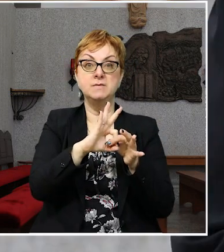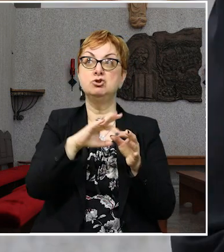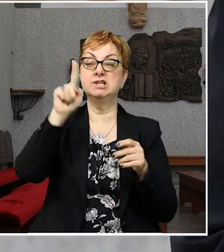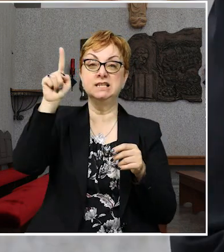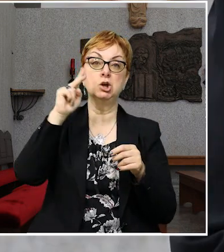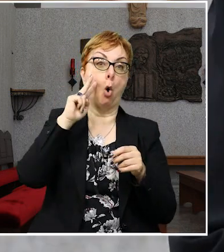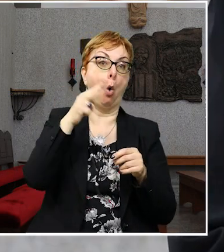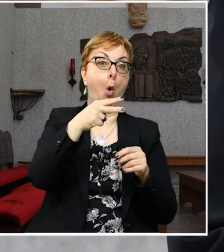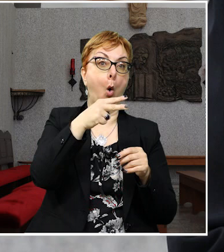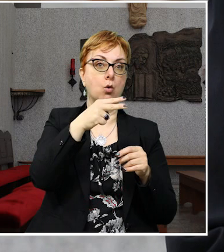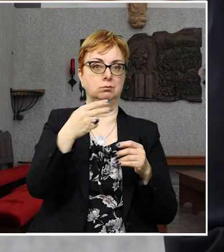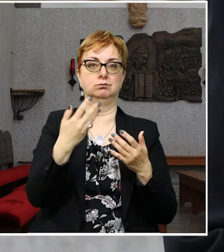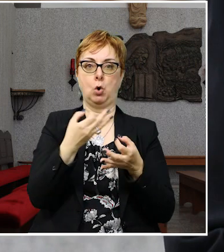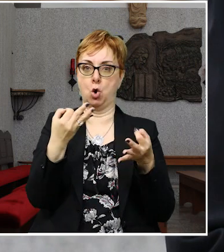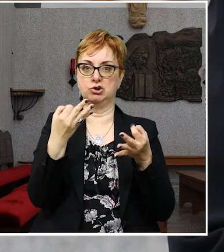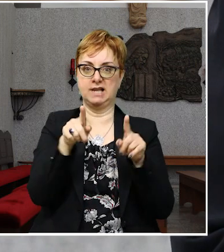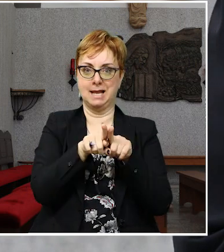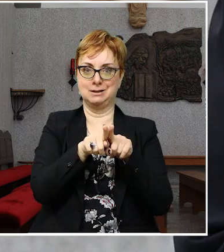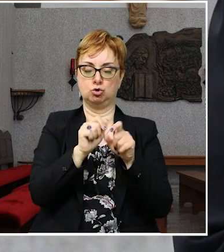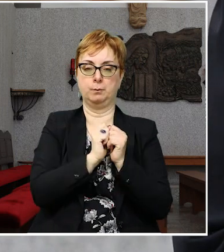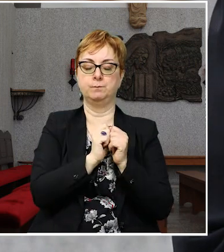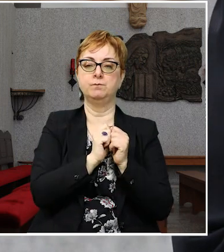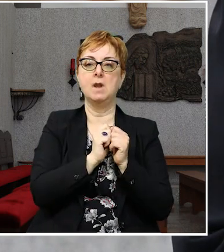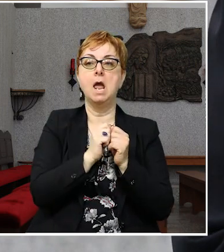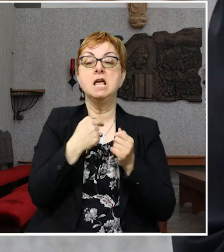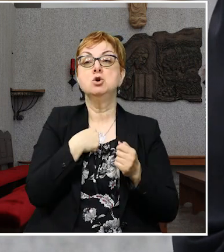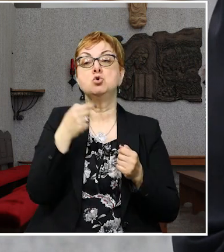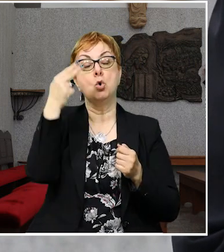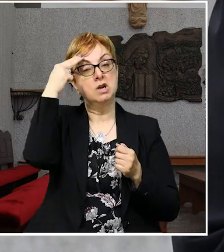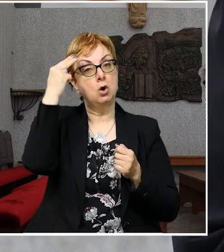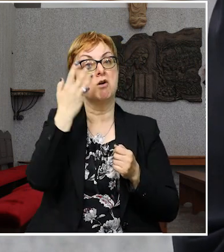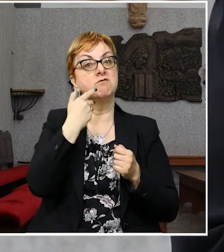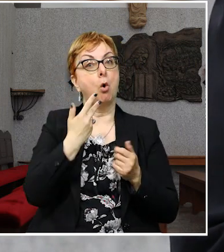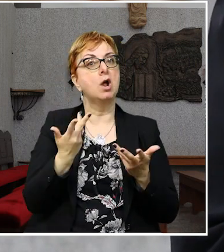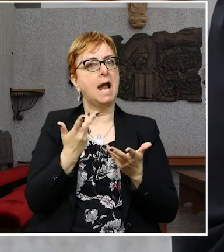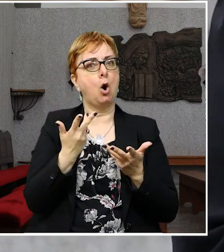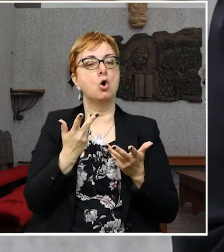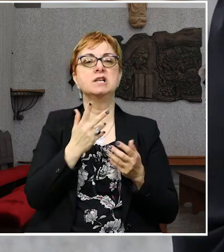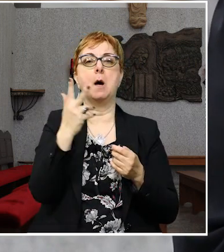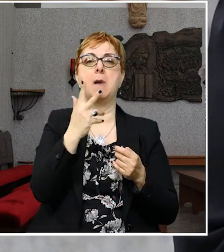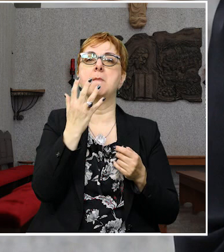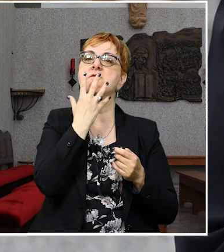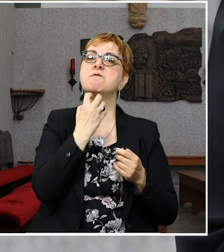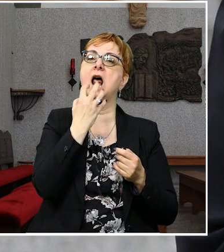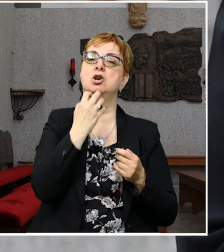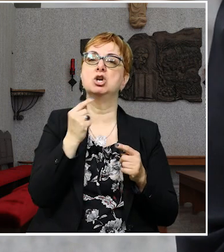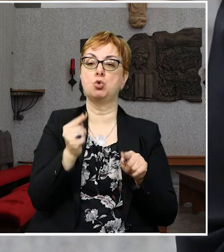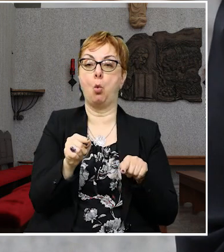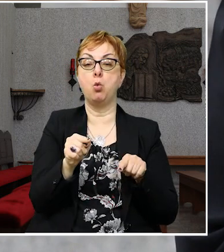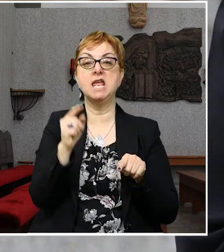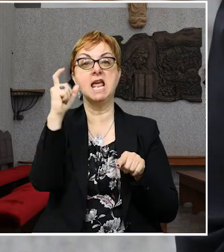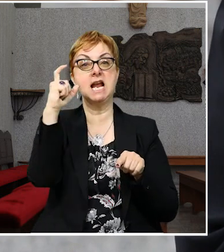Dio. In questo momento vorrei ricordare quando Papa Francesco venne